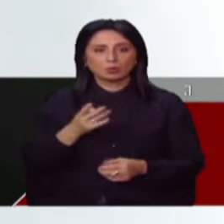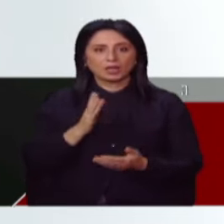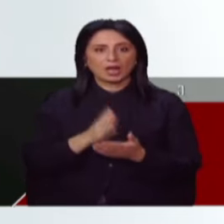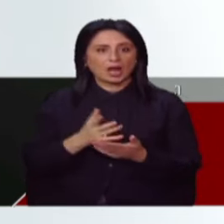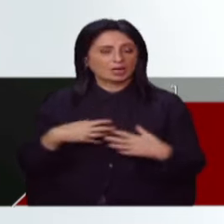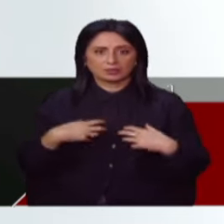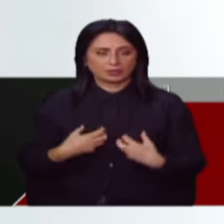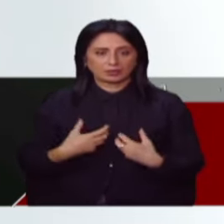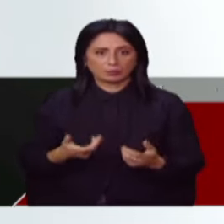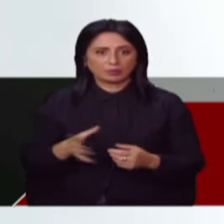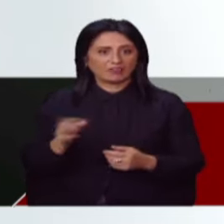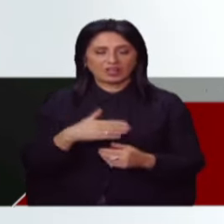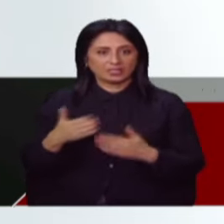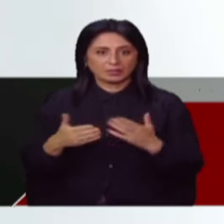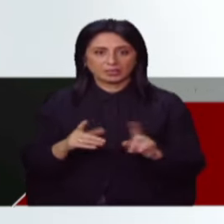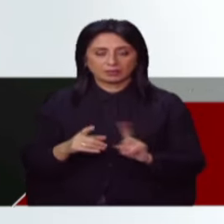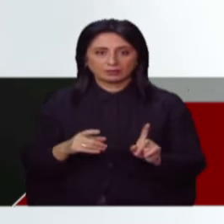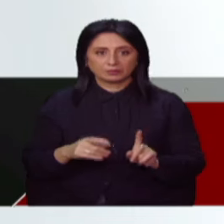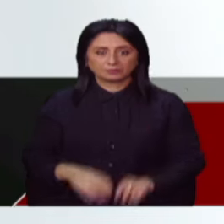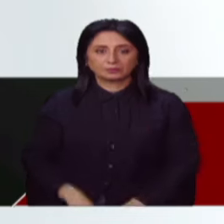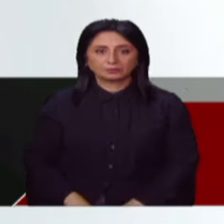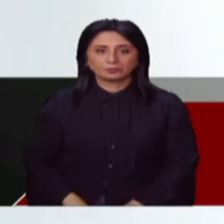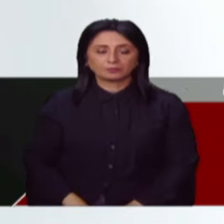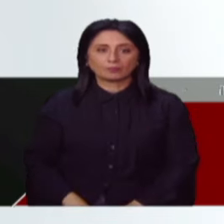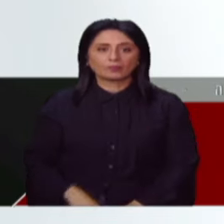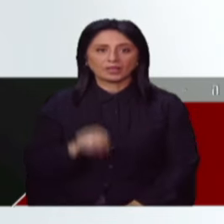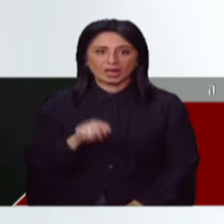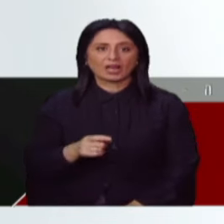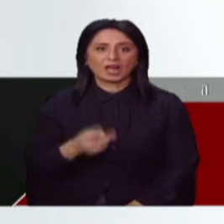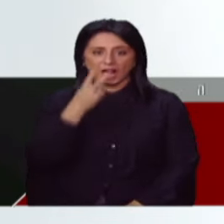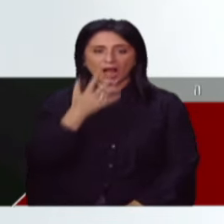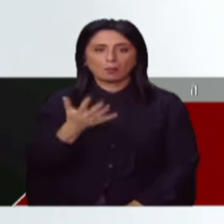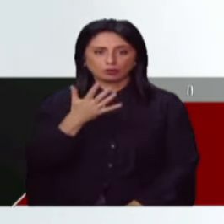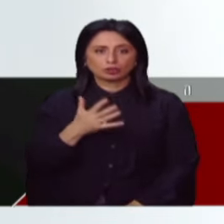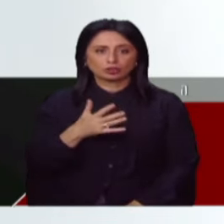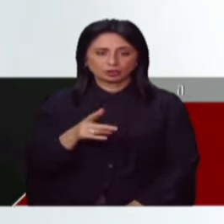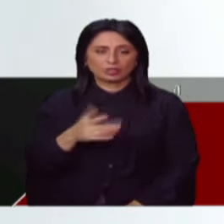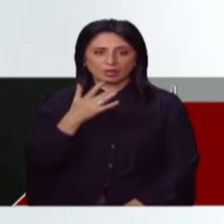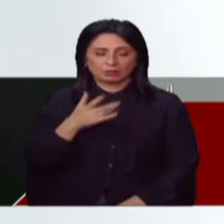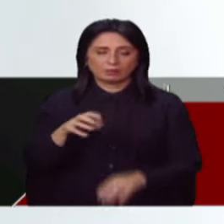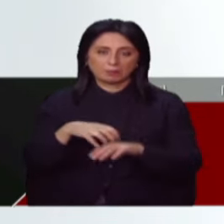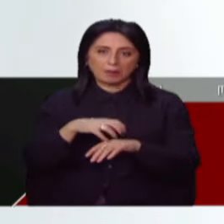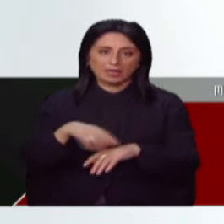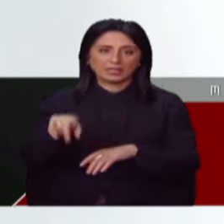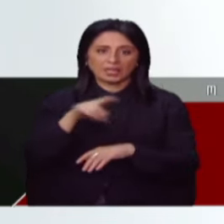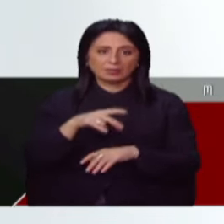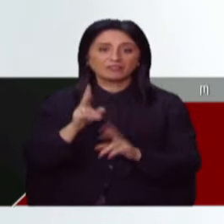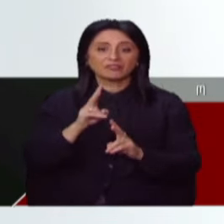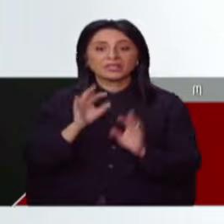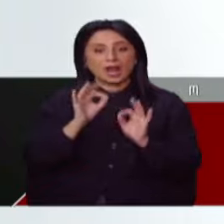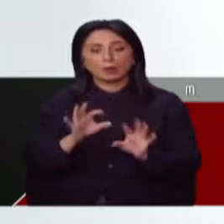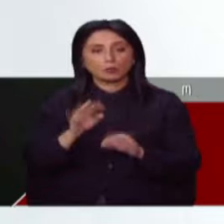არის დასაგმობი ყველა მხრიდან. Ნუაკაც გამოშდება კონკრეტული ორგანიზაციების თუ სუბიექტების